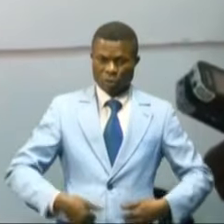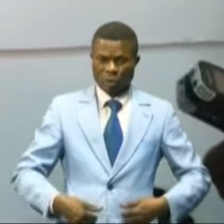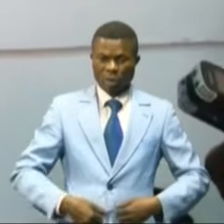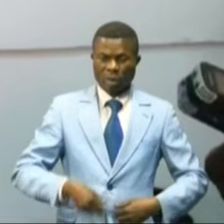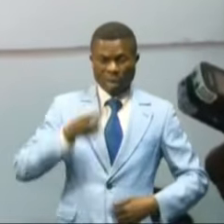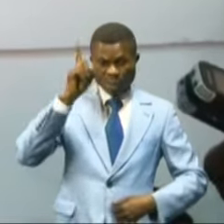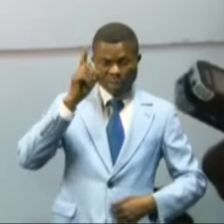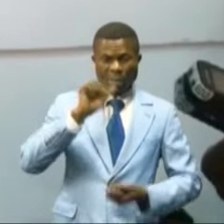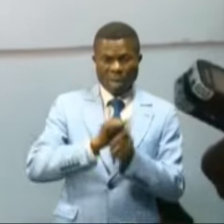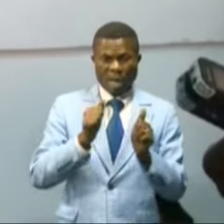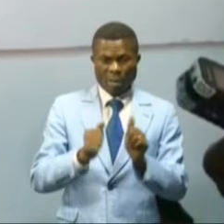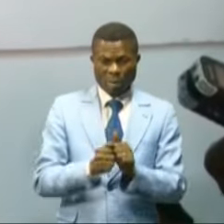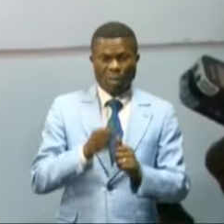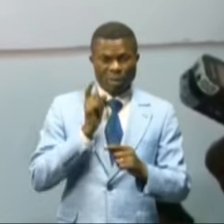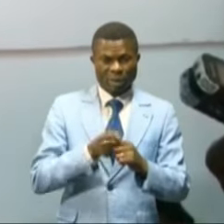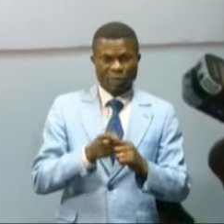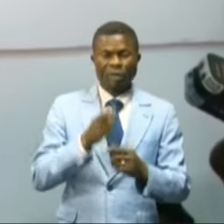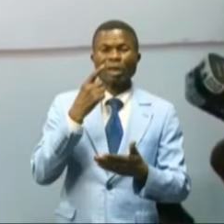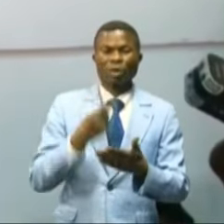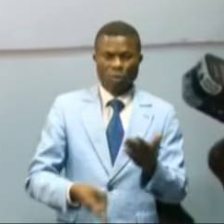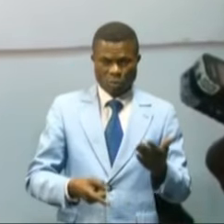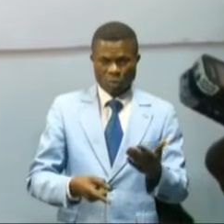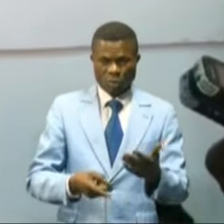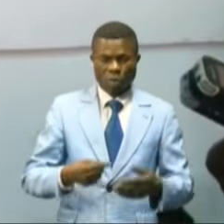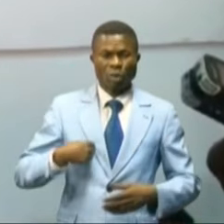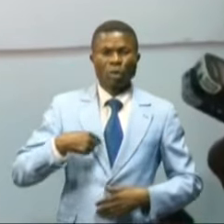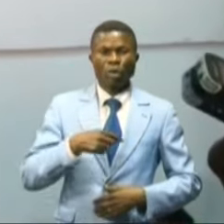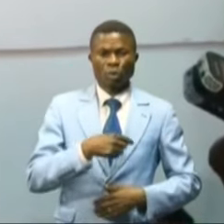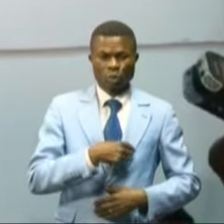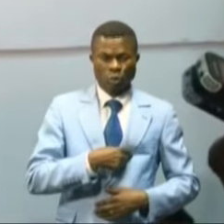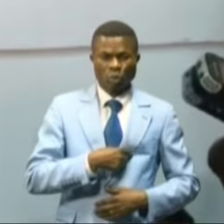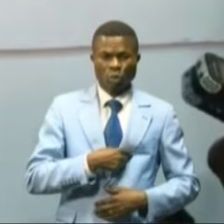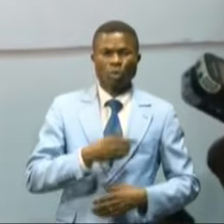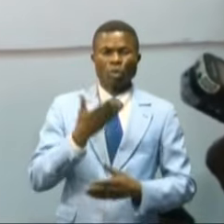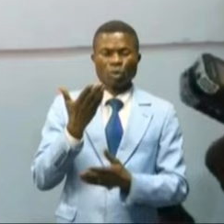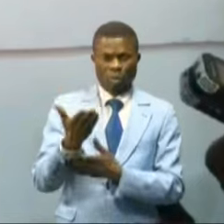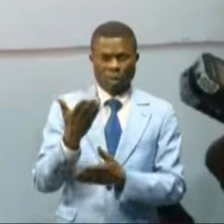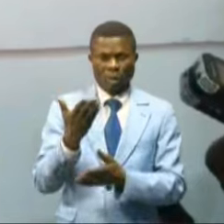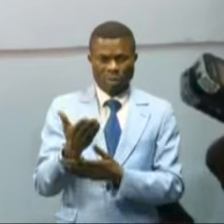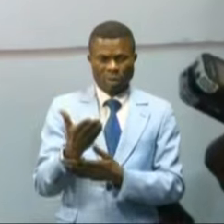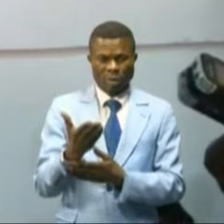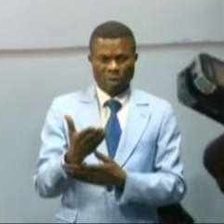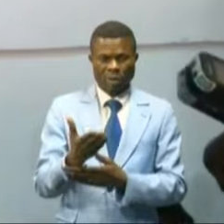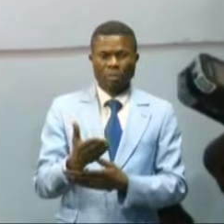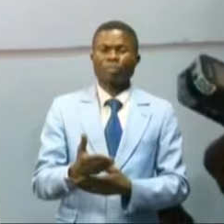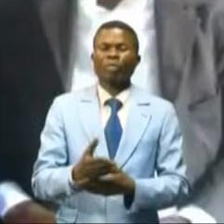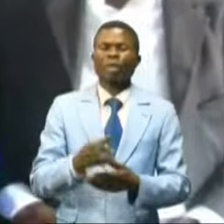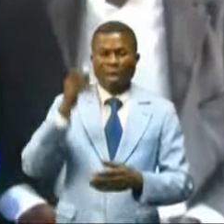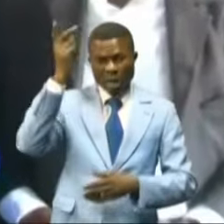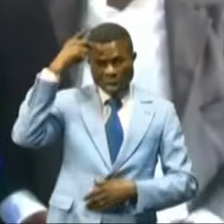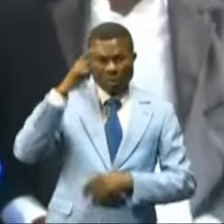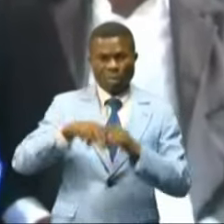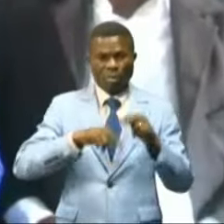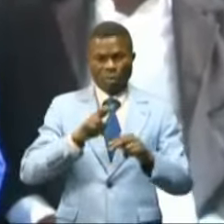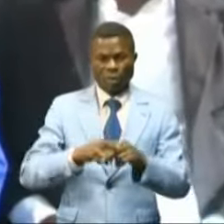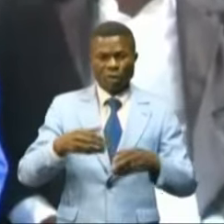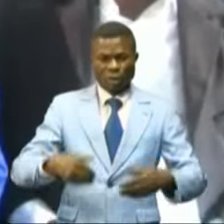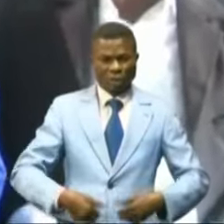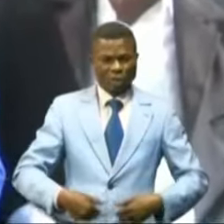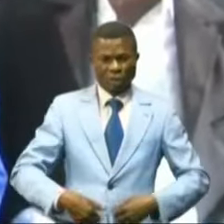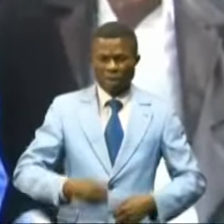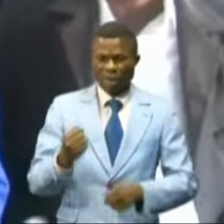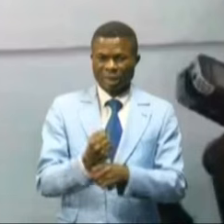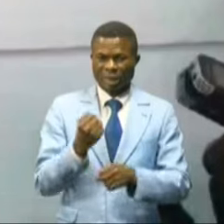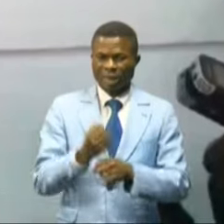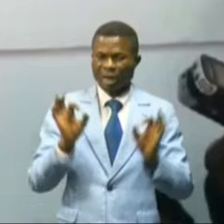défi reste néanmoins de vulgariser et veiller à l'application de la politique nationale de la jeunesse et